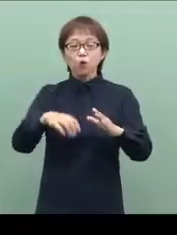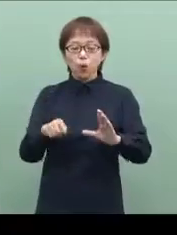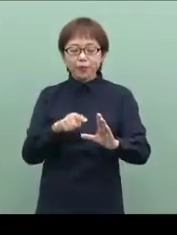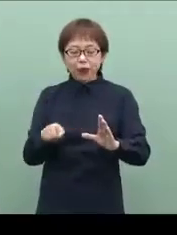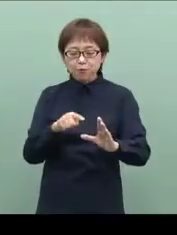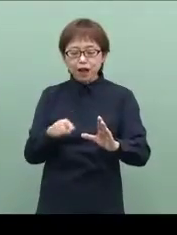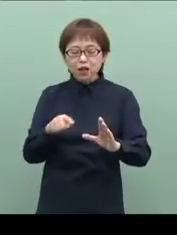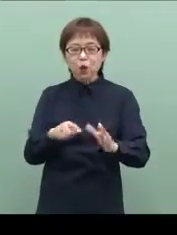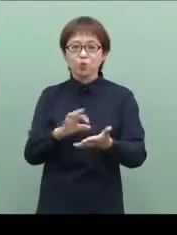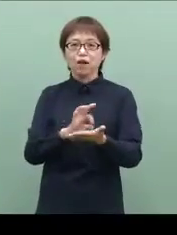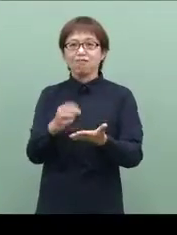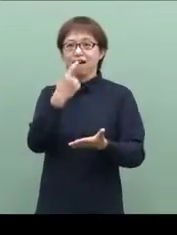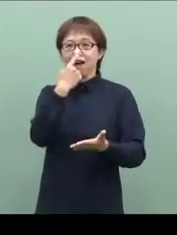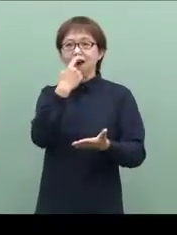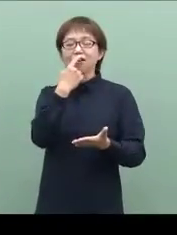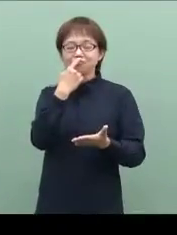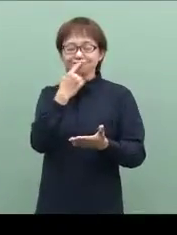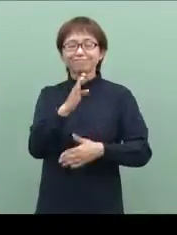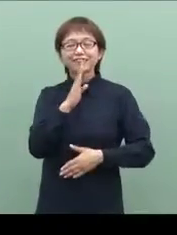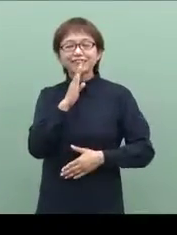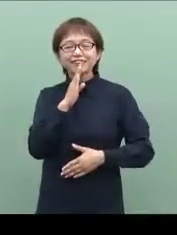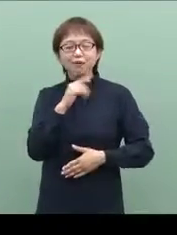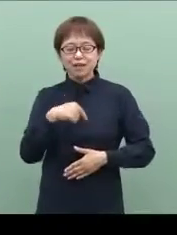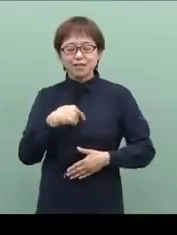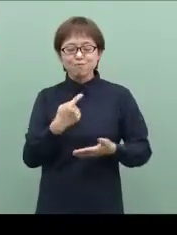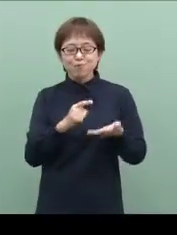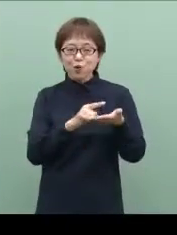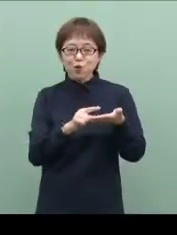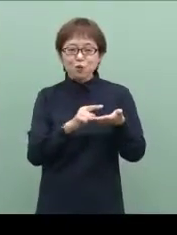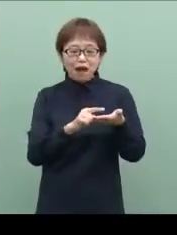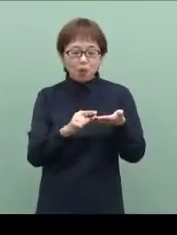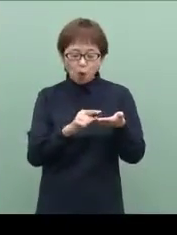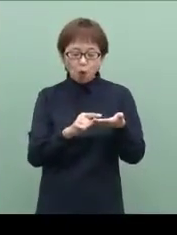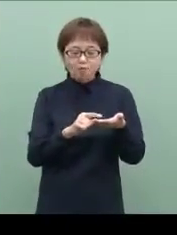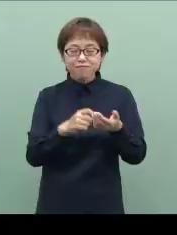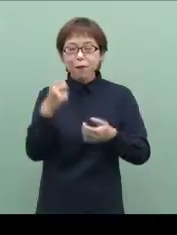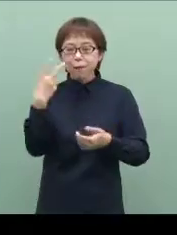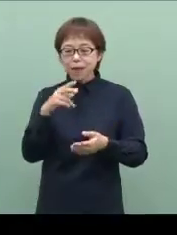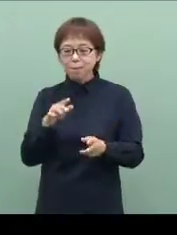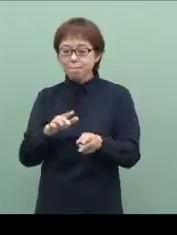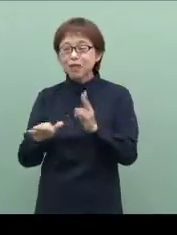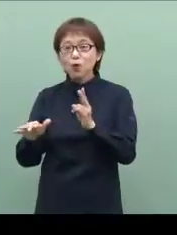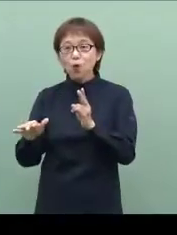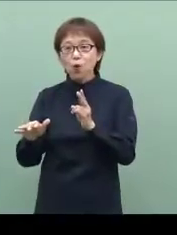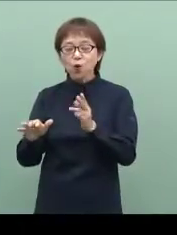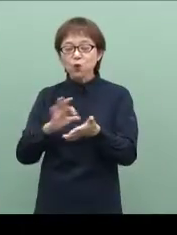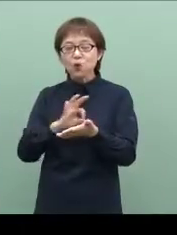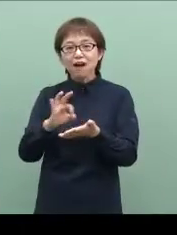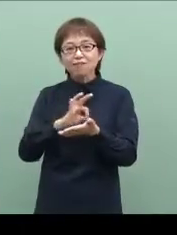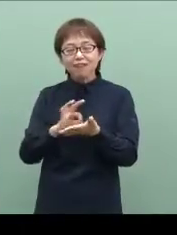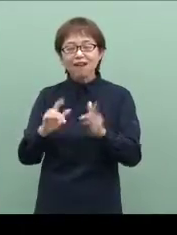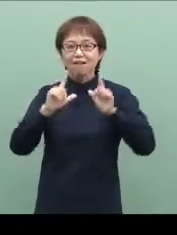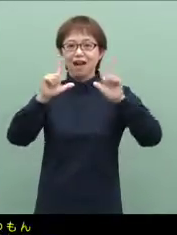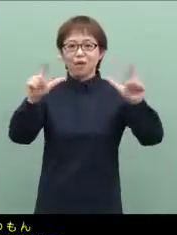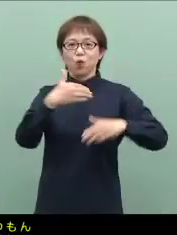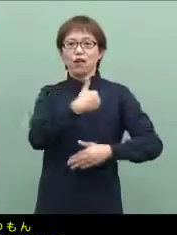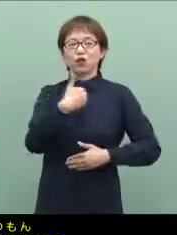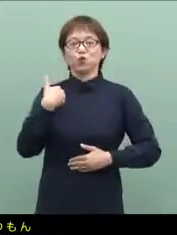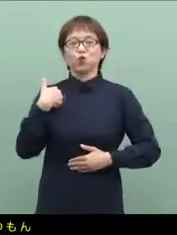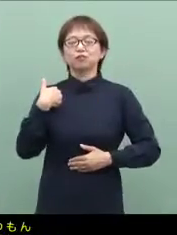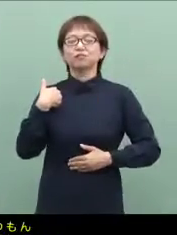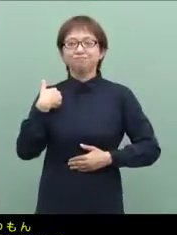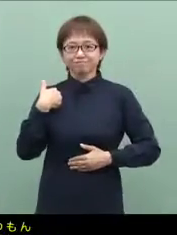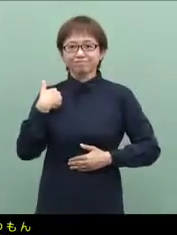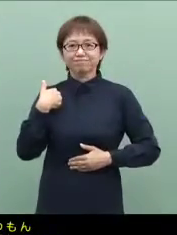で体験しましたが、実際の国勢調査では自分のスマートフォンやパソコンから回答できます。